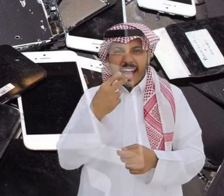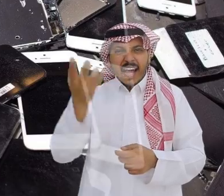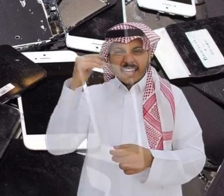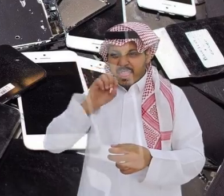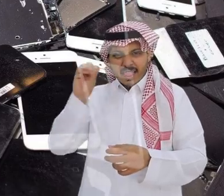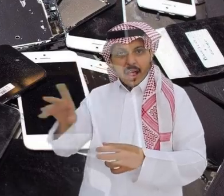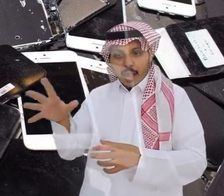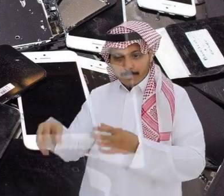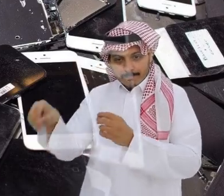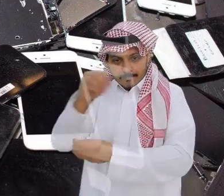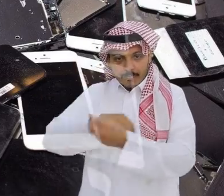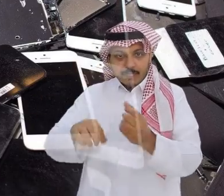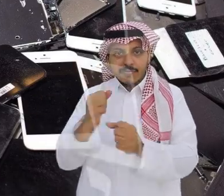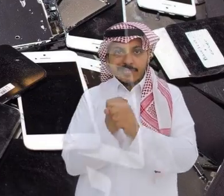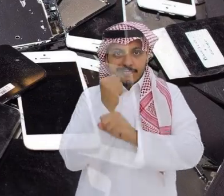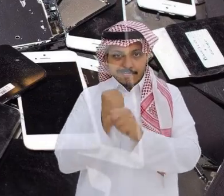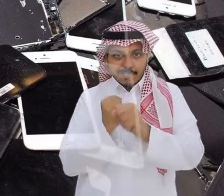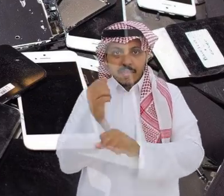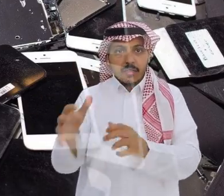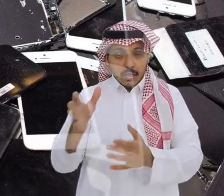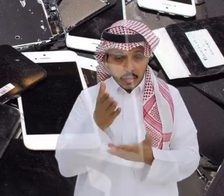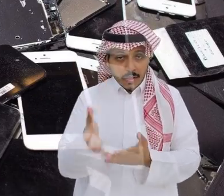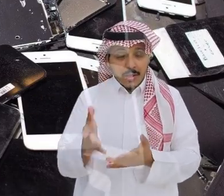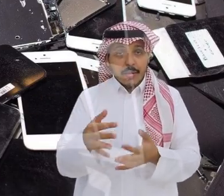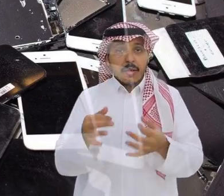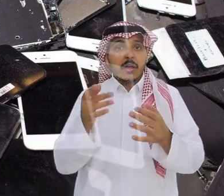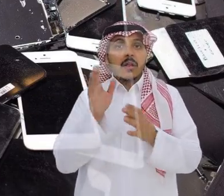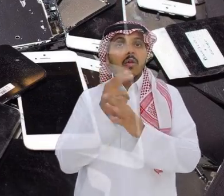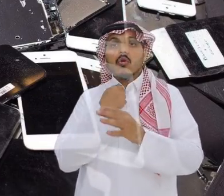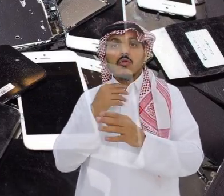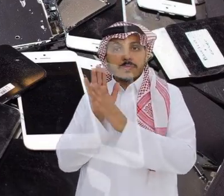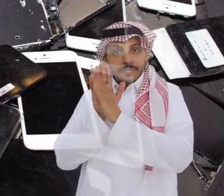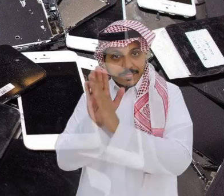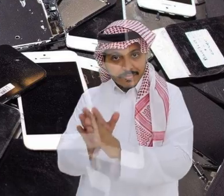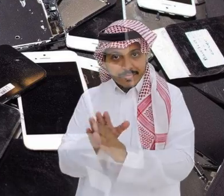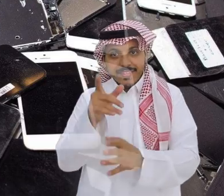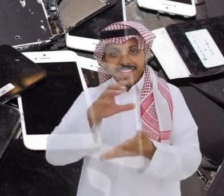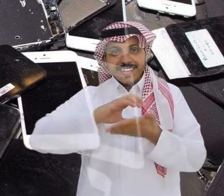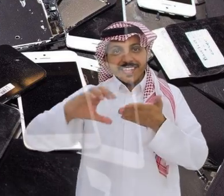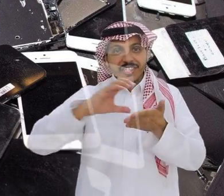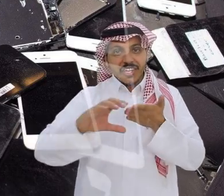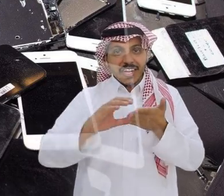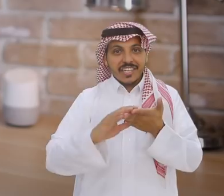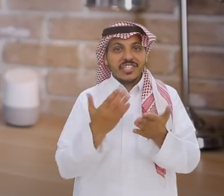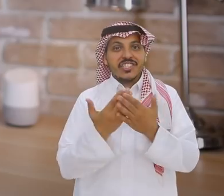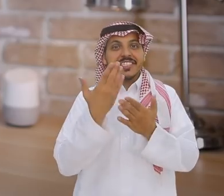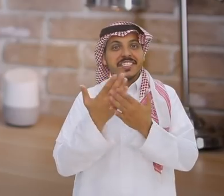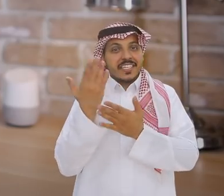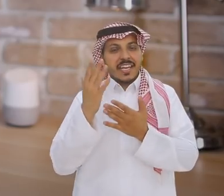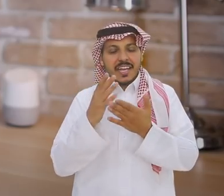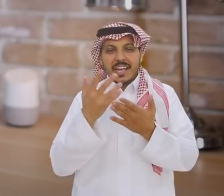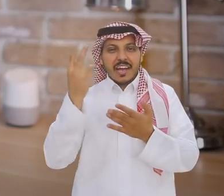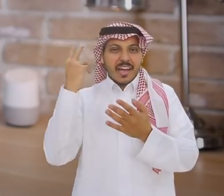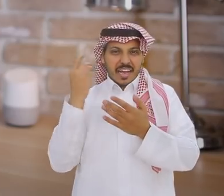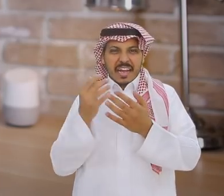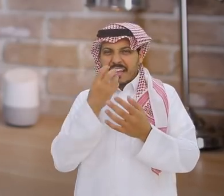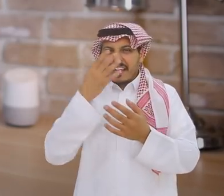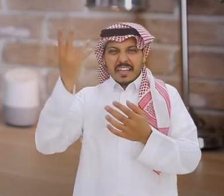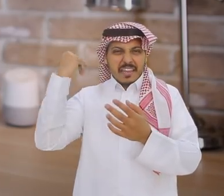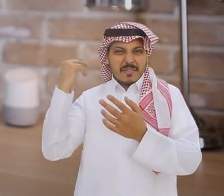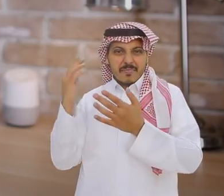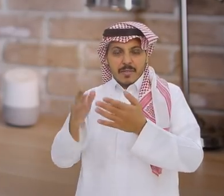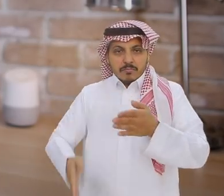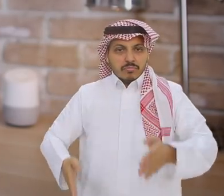وأخذتها برخيص من الناس أو حتى أحياناً أخذتها ببلاش. فأنت قاعد يجيك أجهزة روبوتات هي اللي قاعدة تفككها في بعض